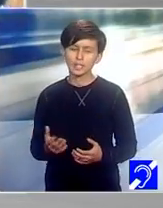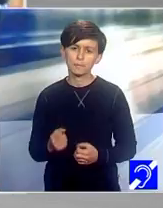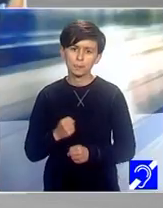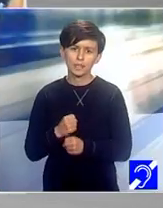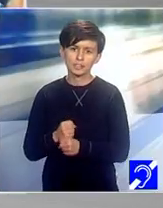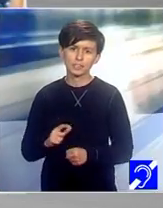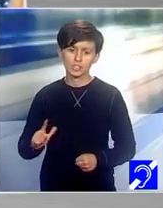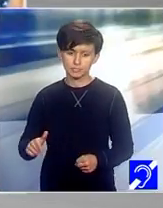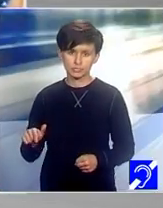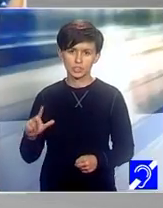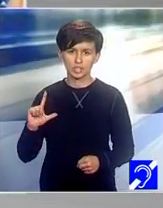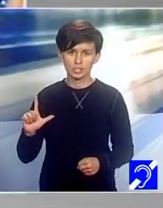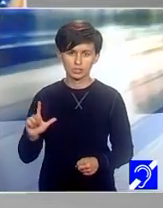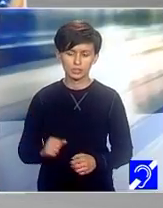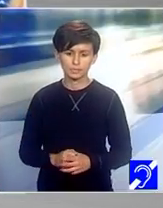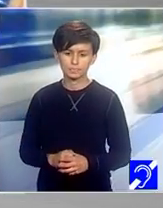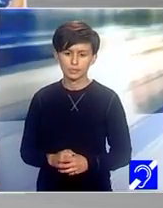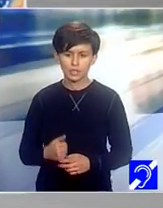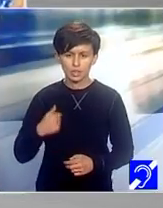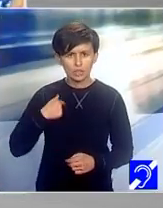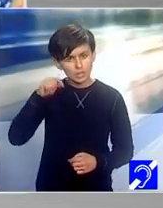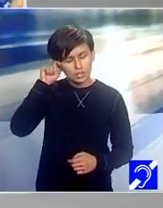această perspectivă, cred că,